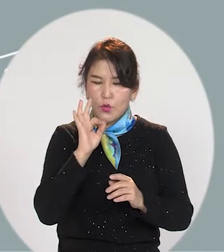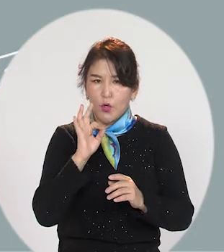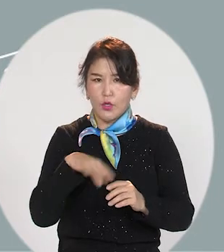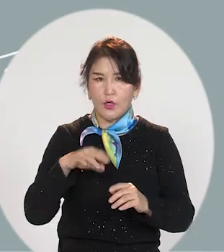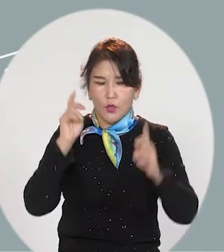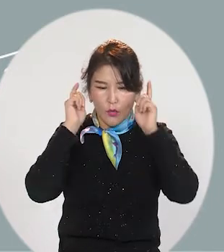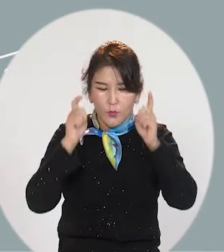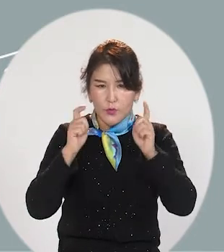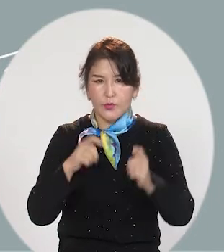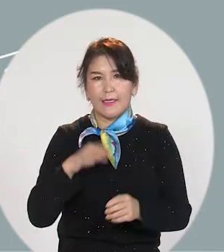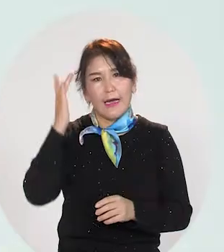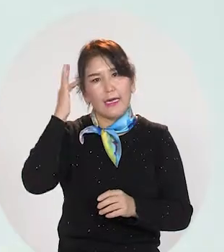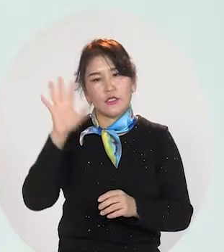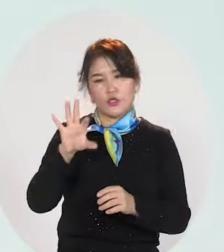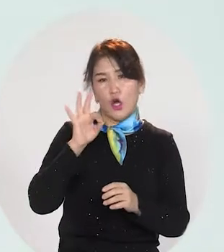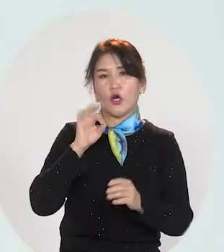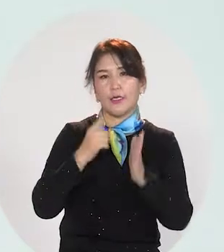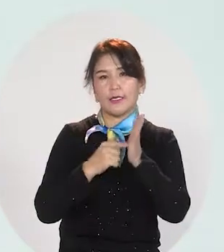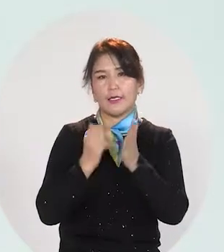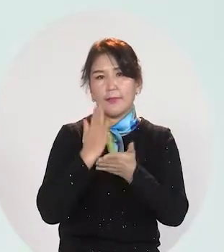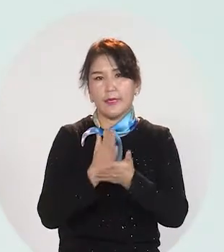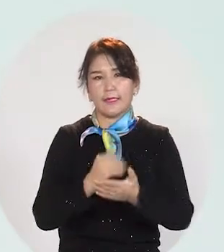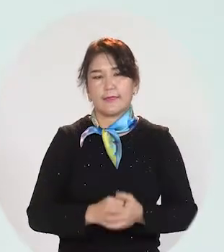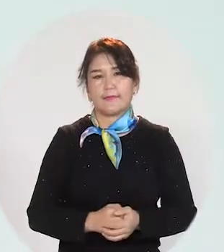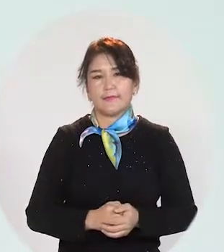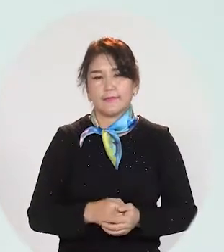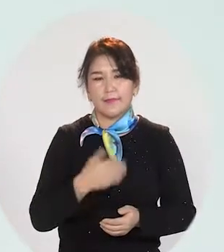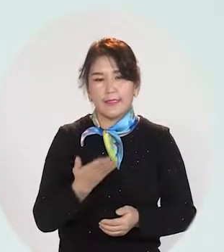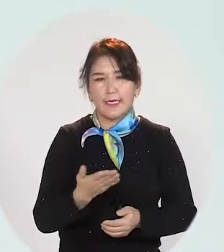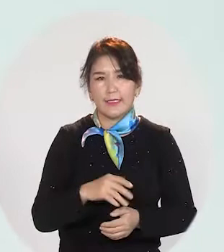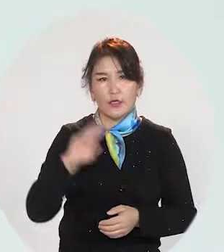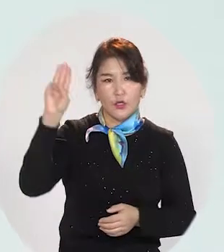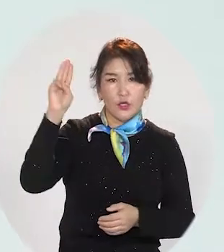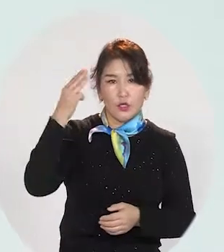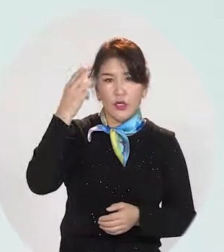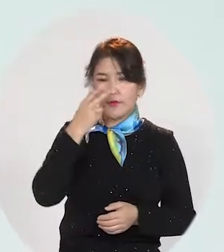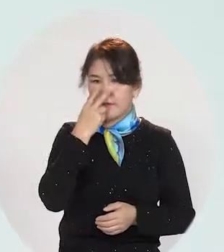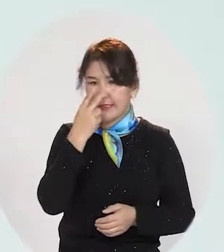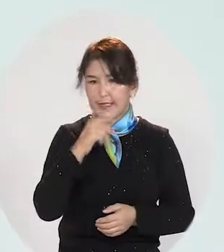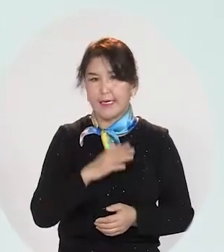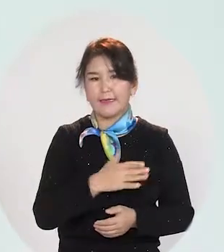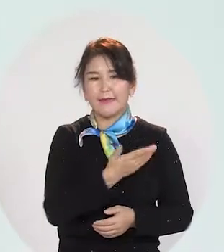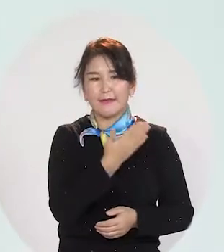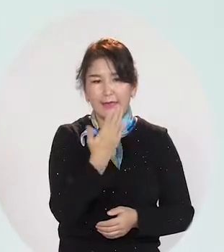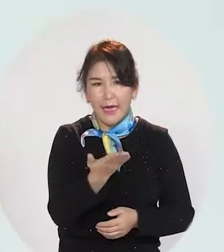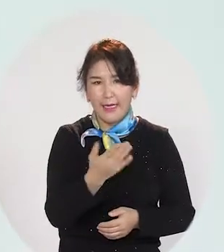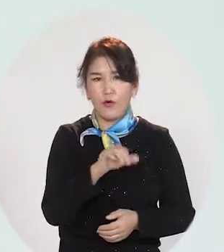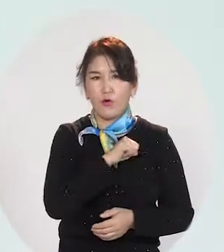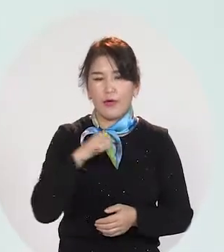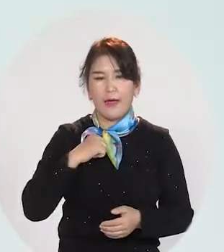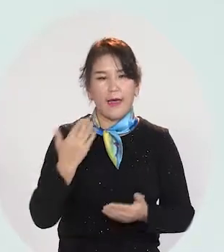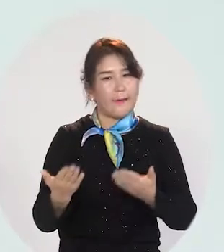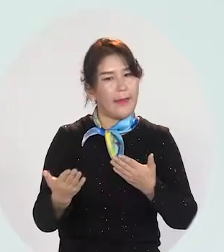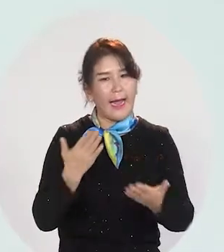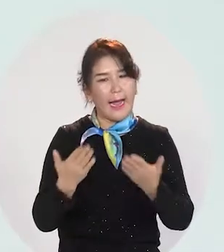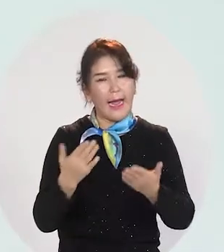эерэг идэвхтэй эцэг их гэж нэрлэдэг. Тэгэхээр энэ саяын энэ одоо тодорхойлолтуудаас та өөрөө аль хэсэгт нь хамаарат байна, аль нь